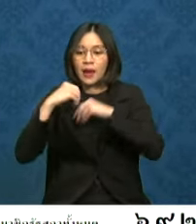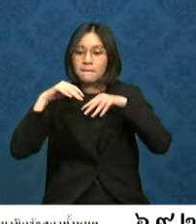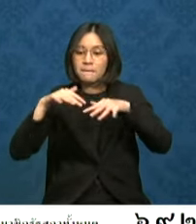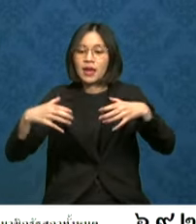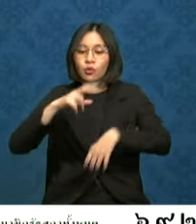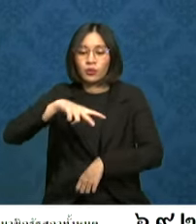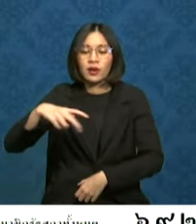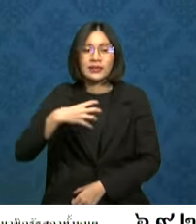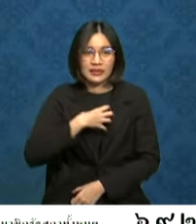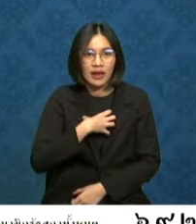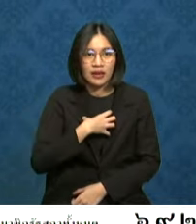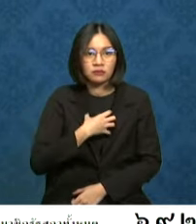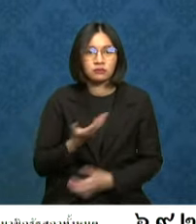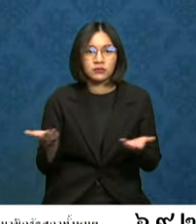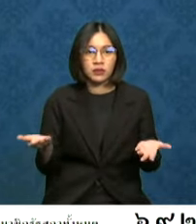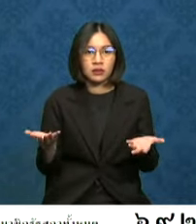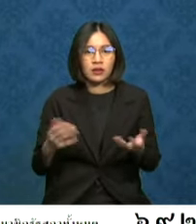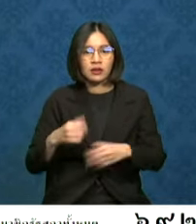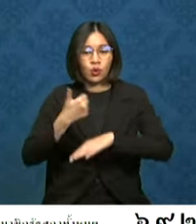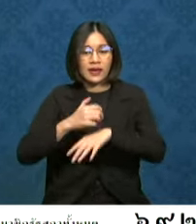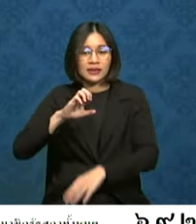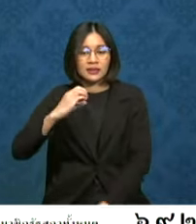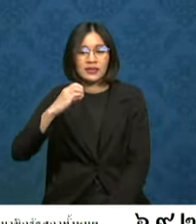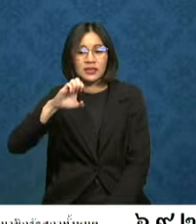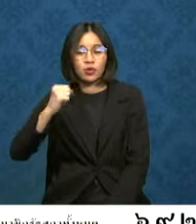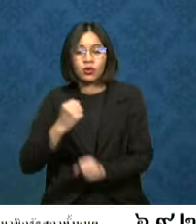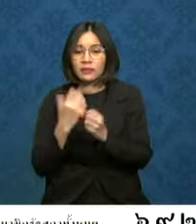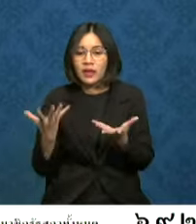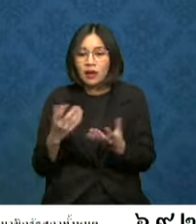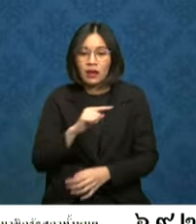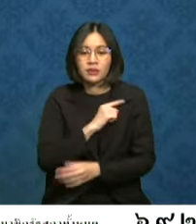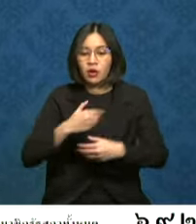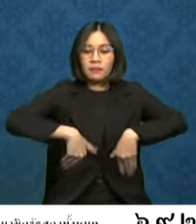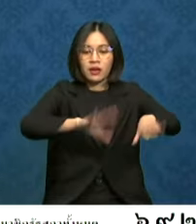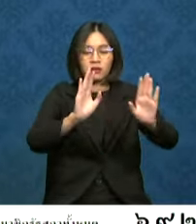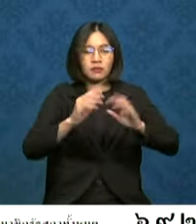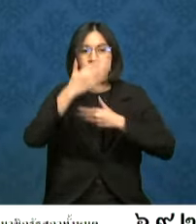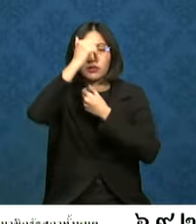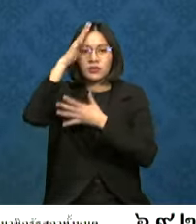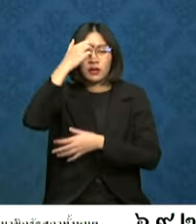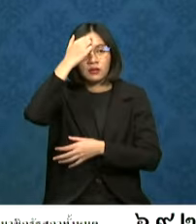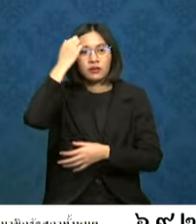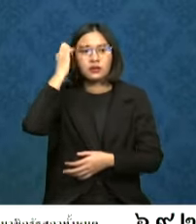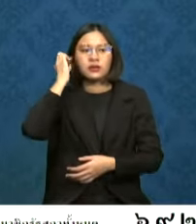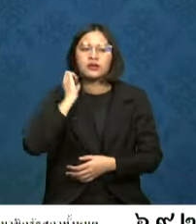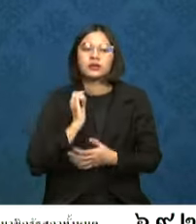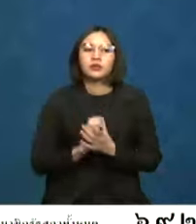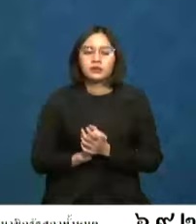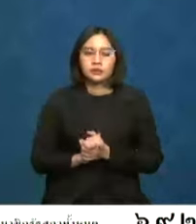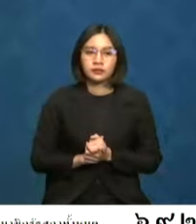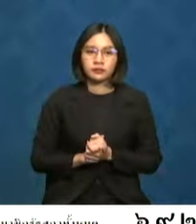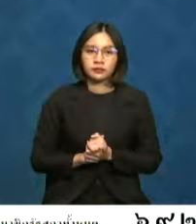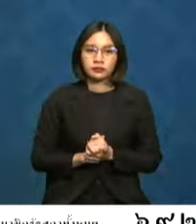พกเพื่ไทยต้การนะครับเป็ CEO ยงไครับโยนคามรมา.:ไเตอรส มั